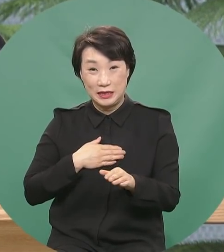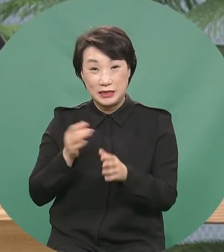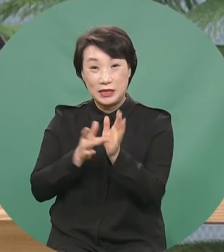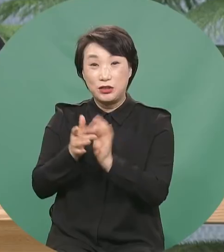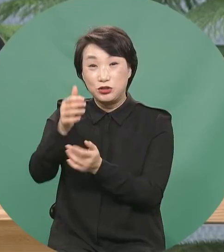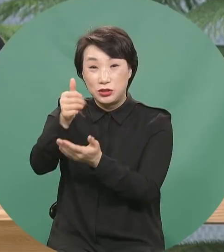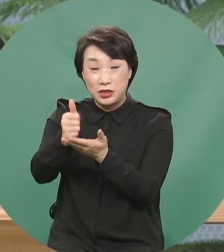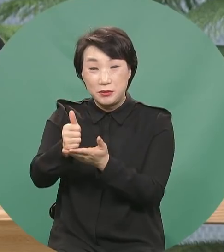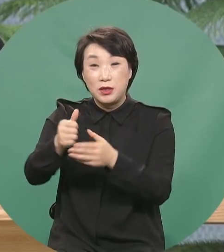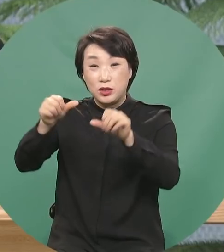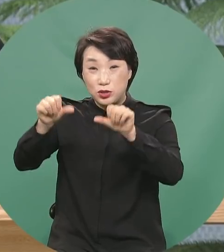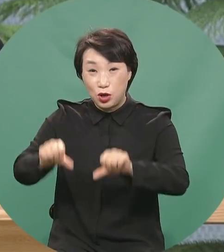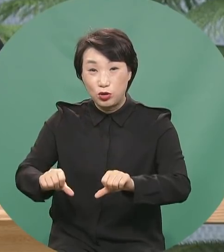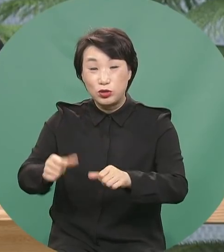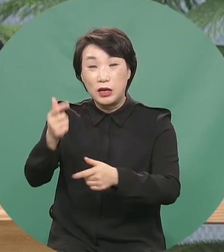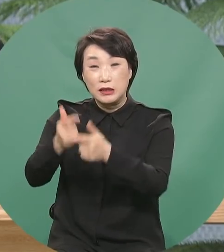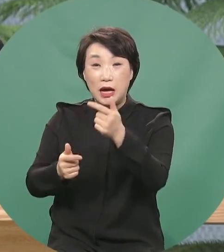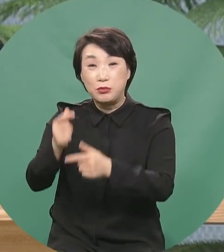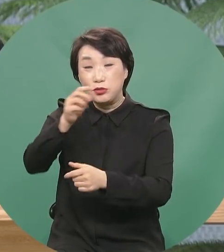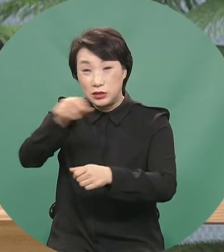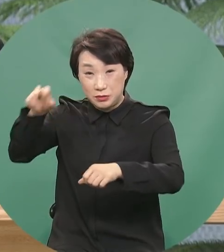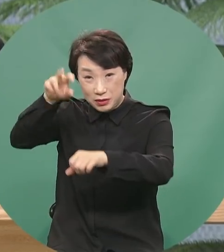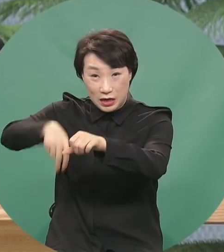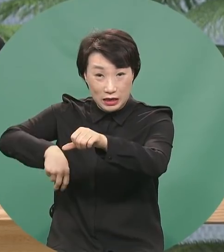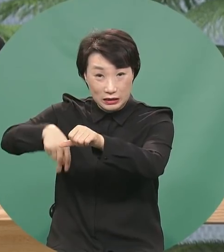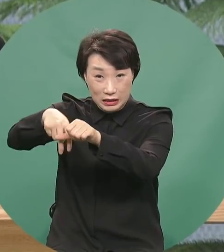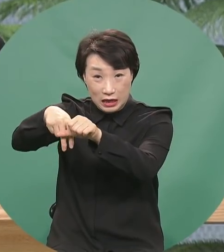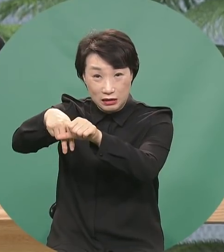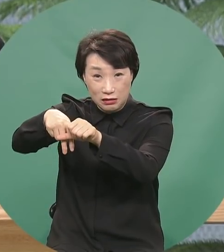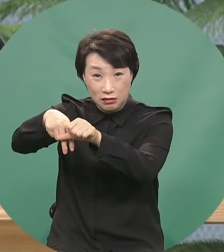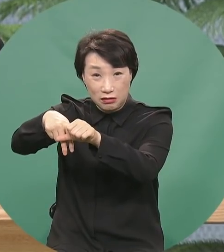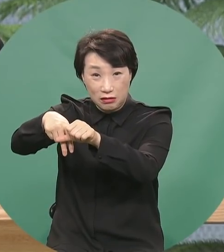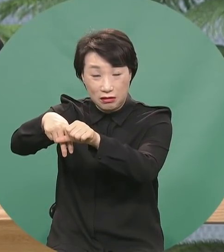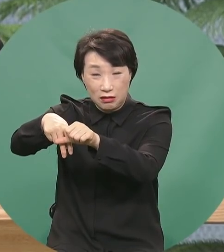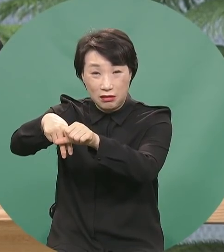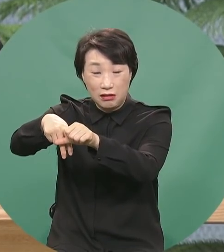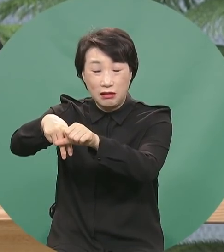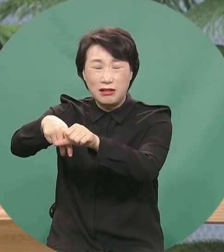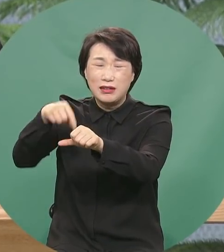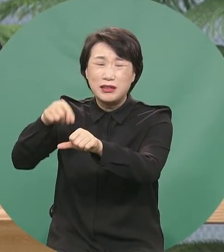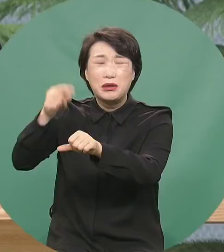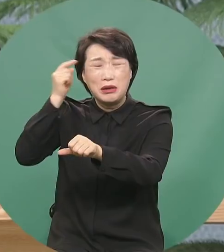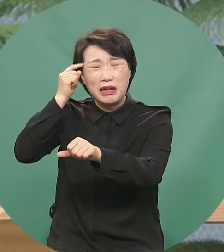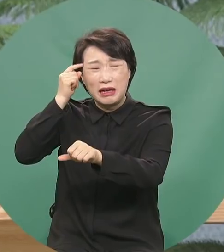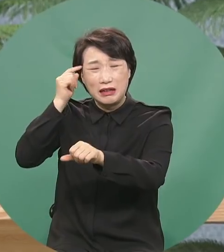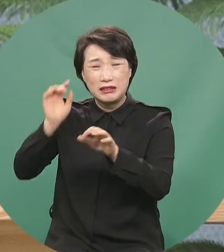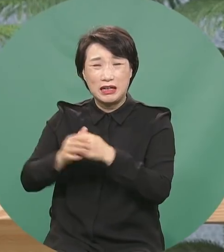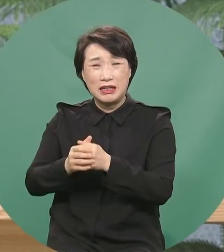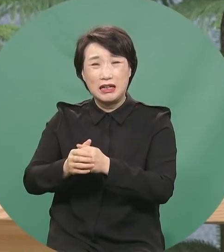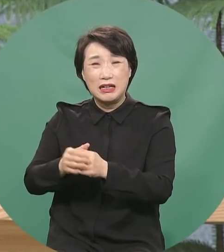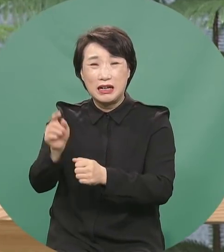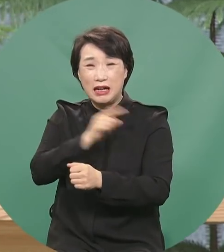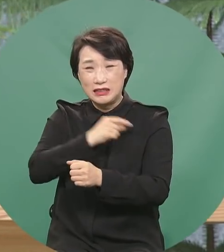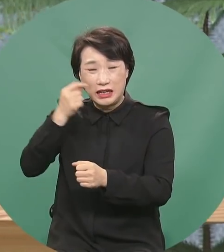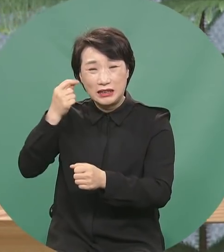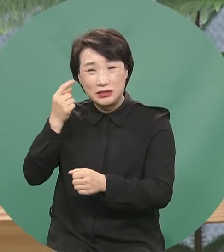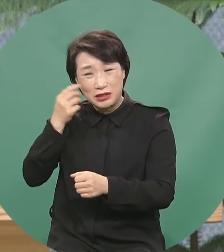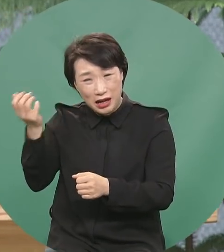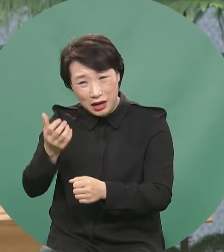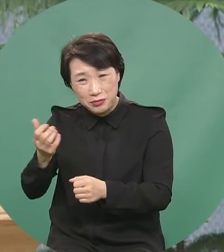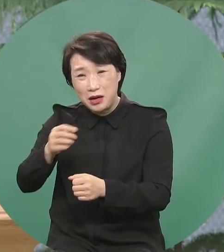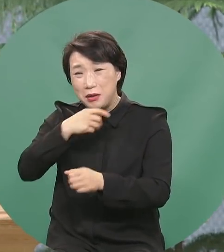예수는 저주의 나무 십자가에서 가장 잔인하고 처절하게 피도